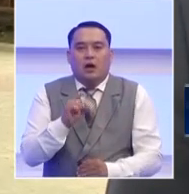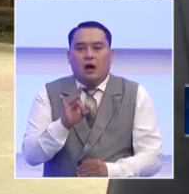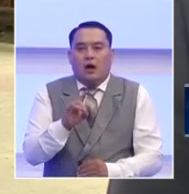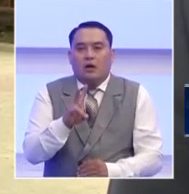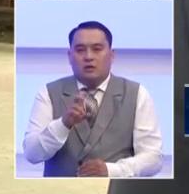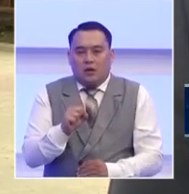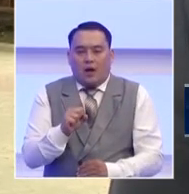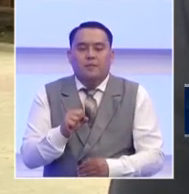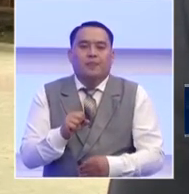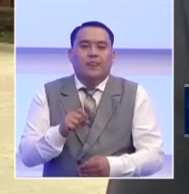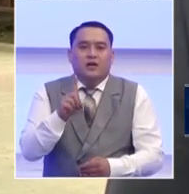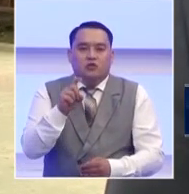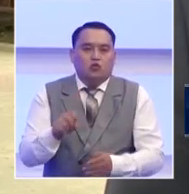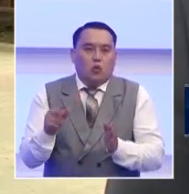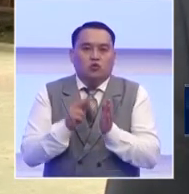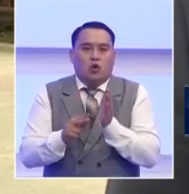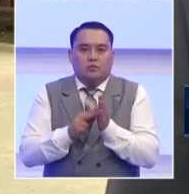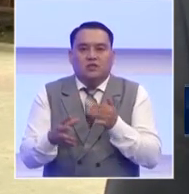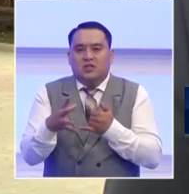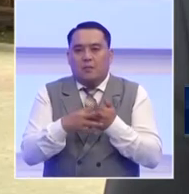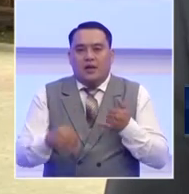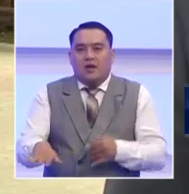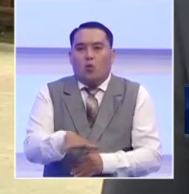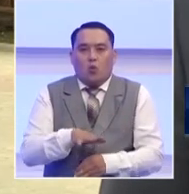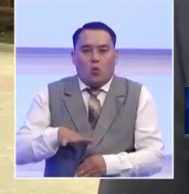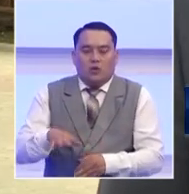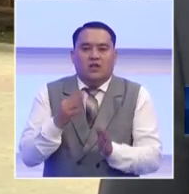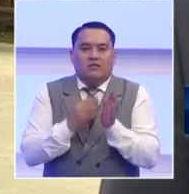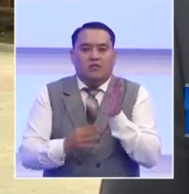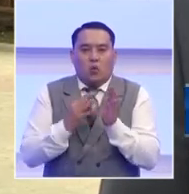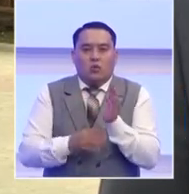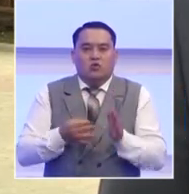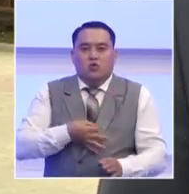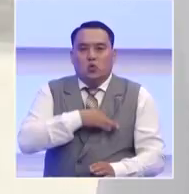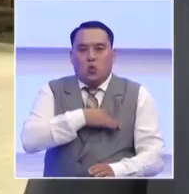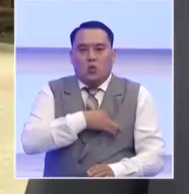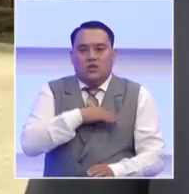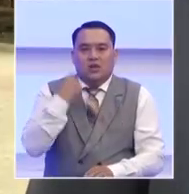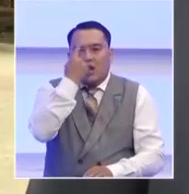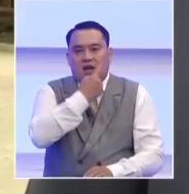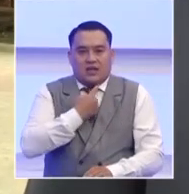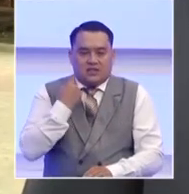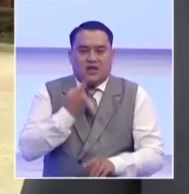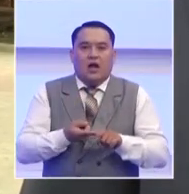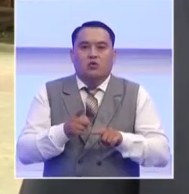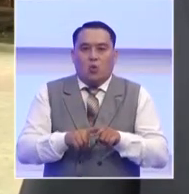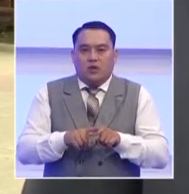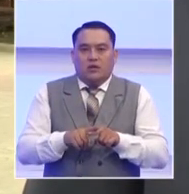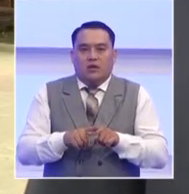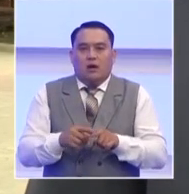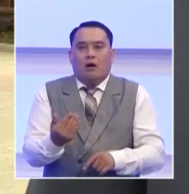находится 180 собственников земельных участков. Из них 90 – это юридические лица, которые